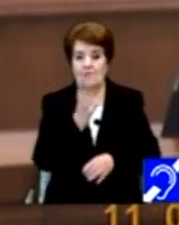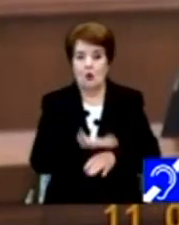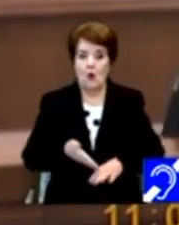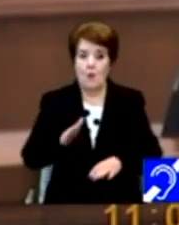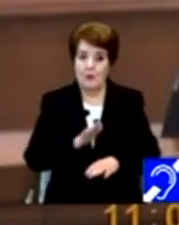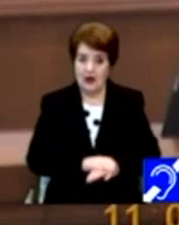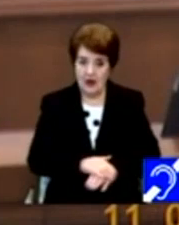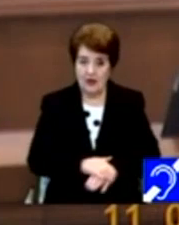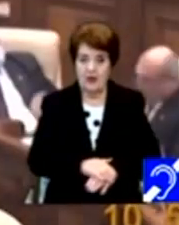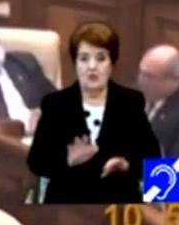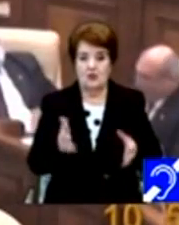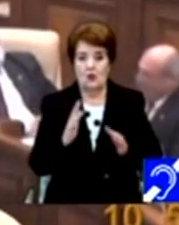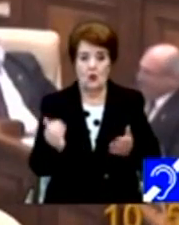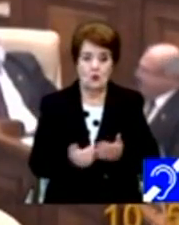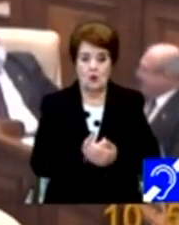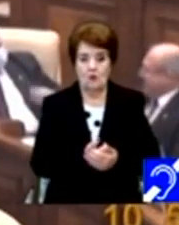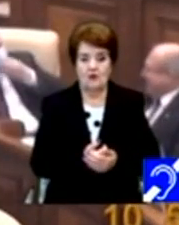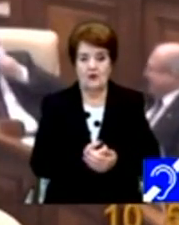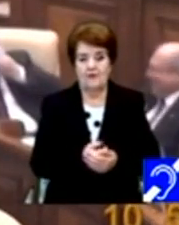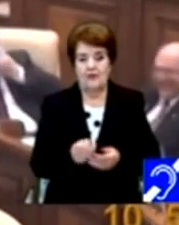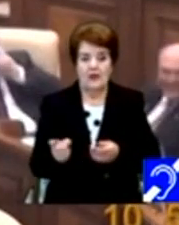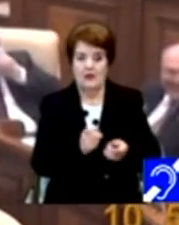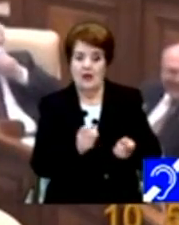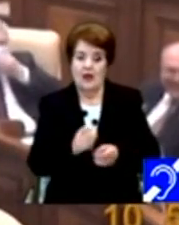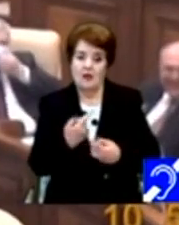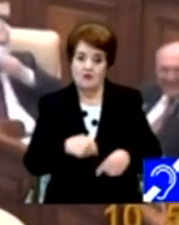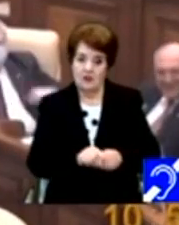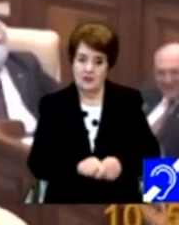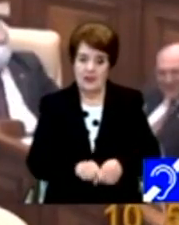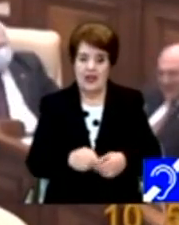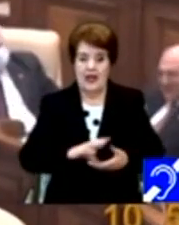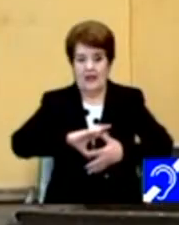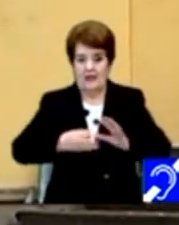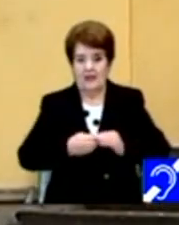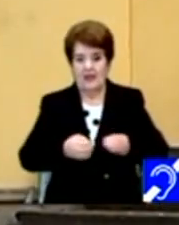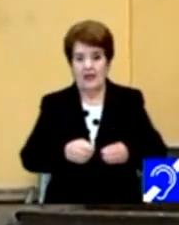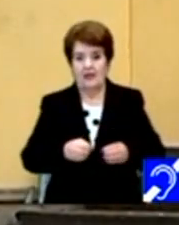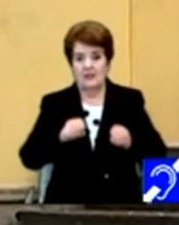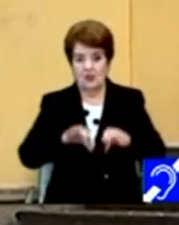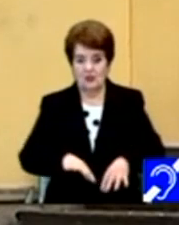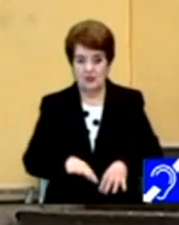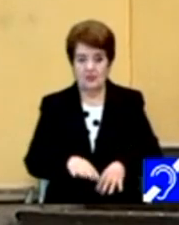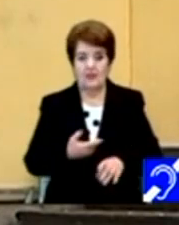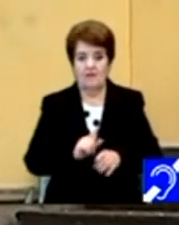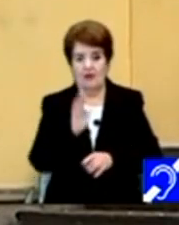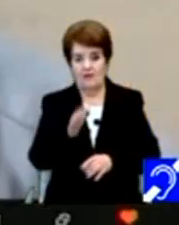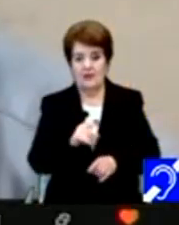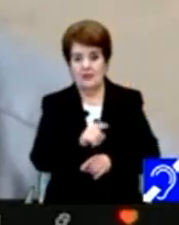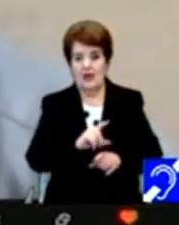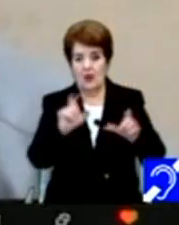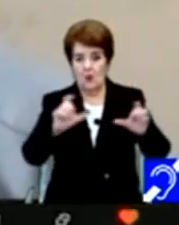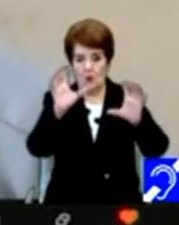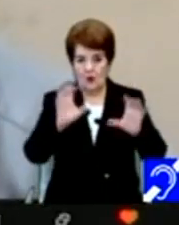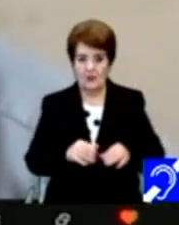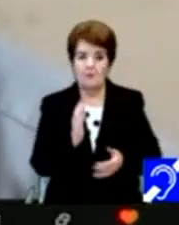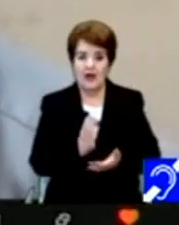complica și se va isca o nouă dispută instituțională. În acest caz, decizia finală va veni de la magistrații Curții Constituționale. Va avea